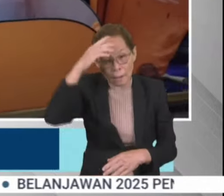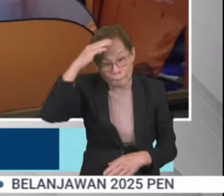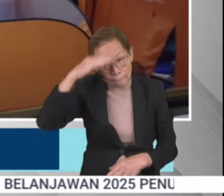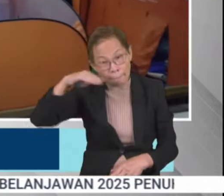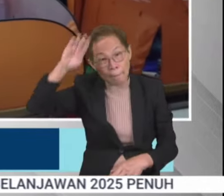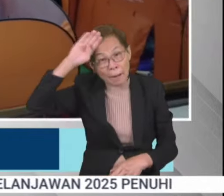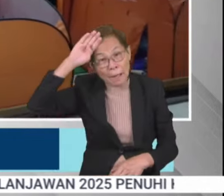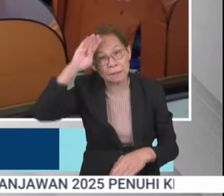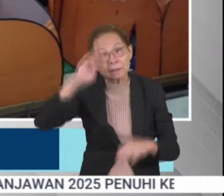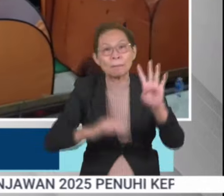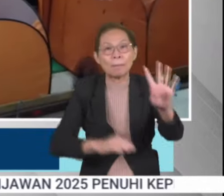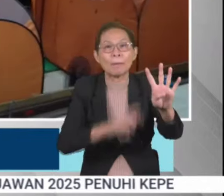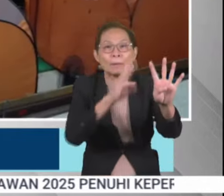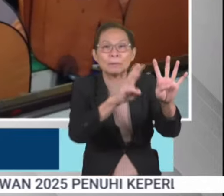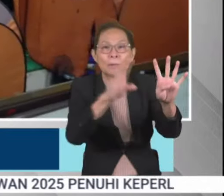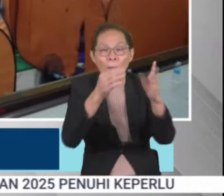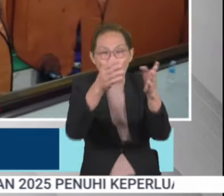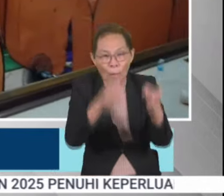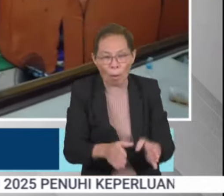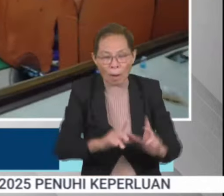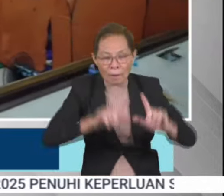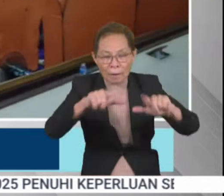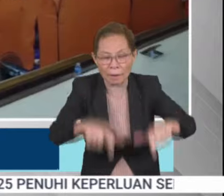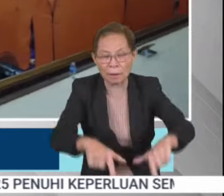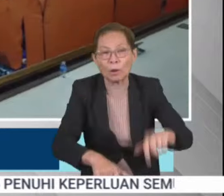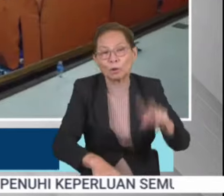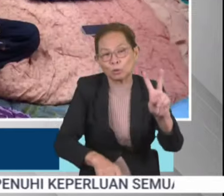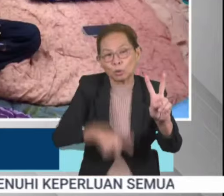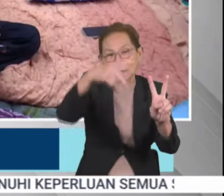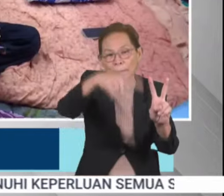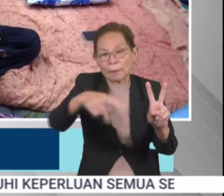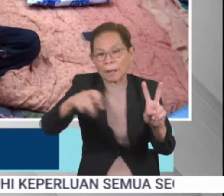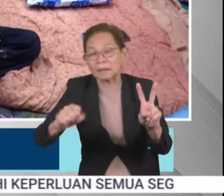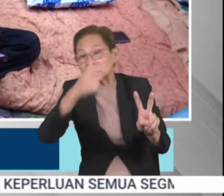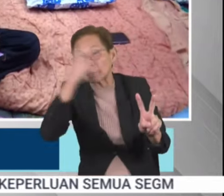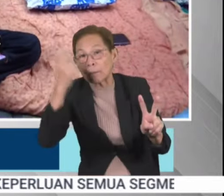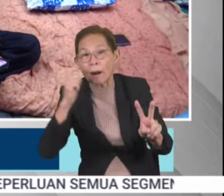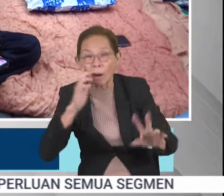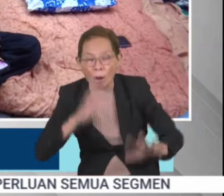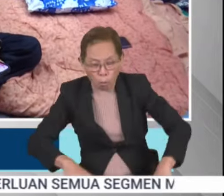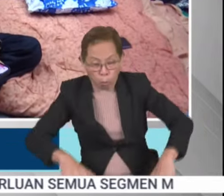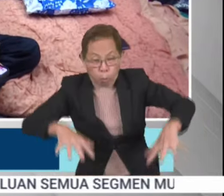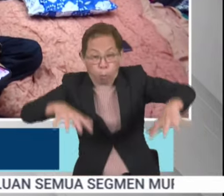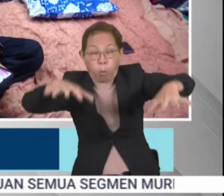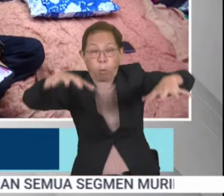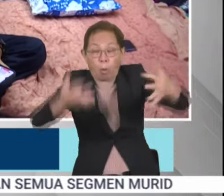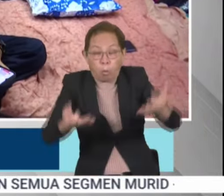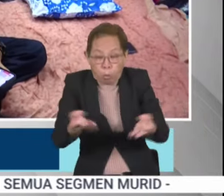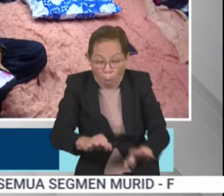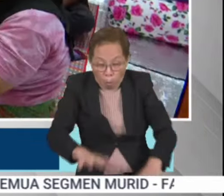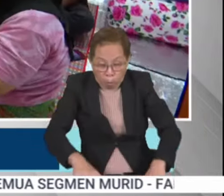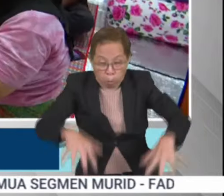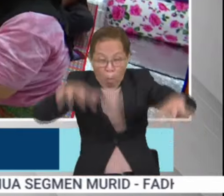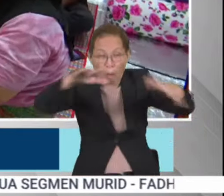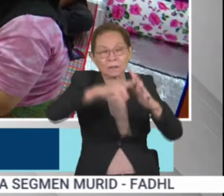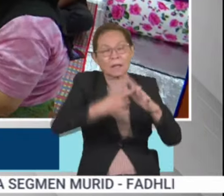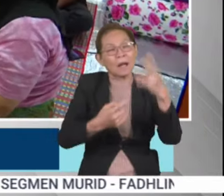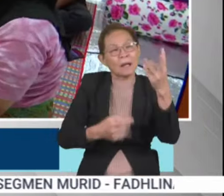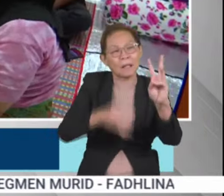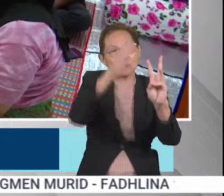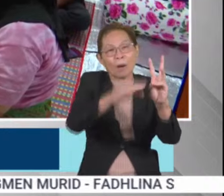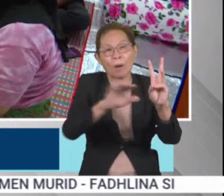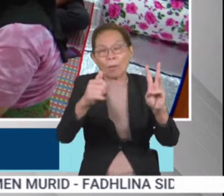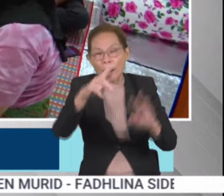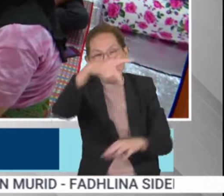Di Kuala Perlis, 469 penduduk ditempatkan di dua PPS susulan fenomena air pasang besar yang bermula sejak 16 Oktober